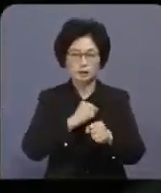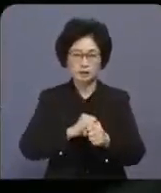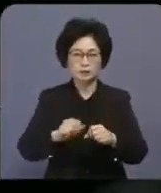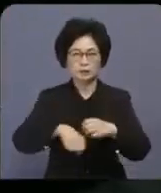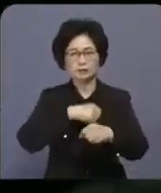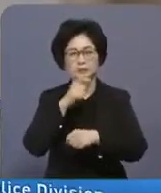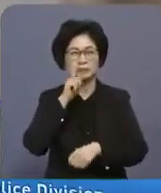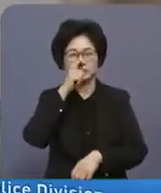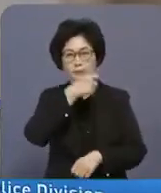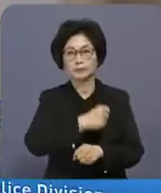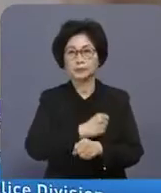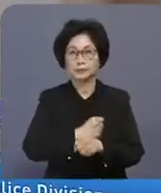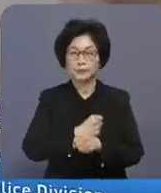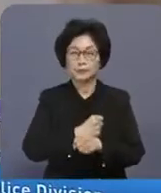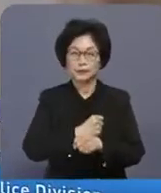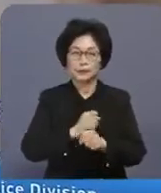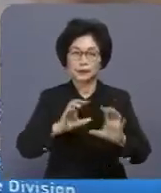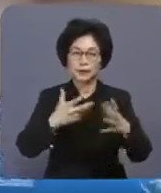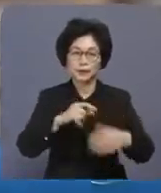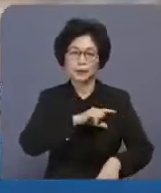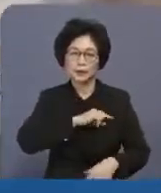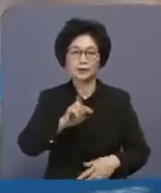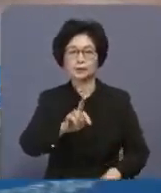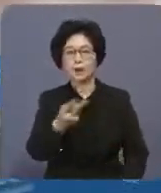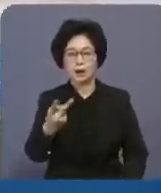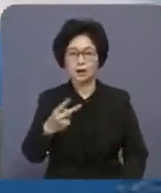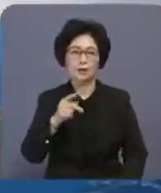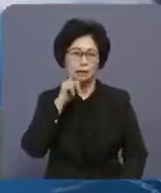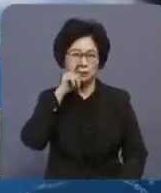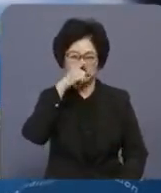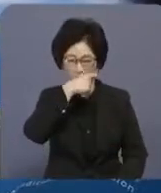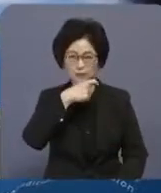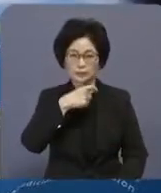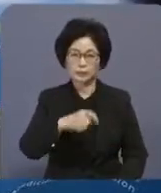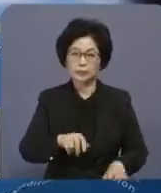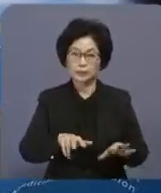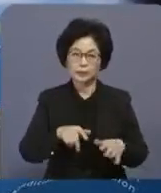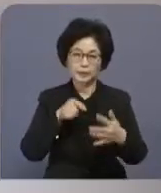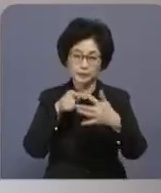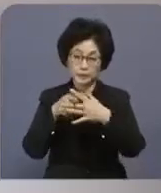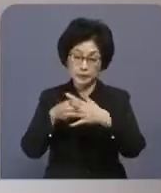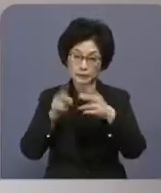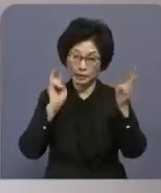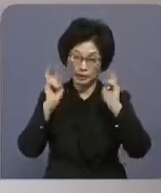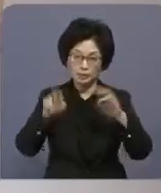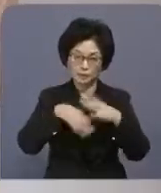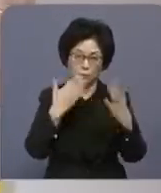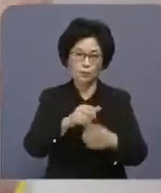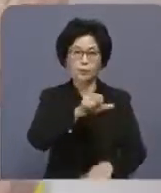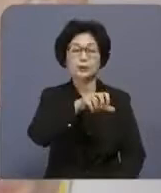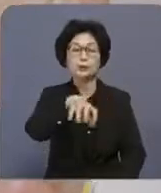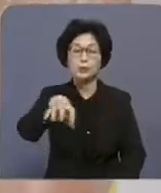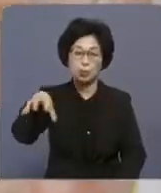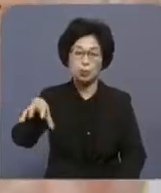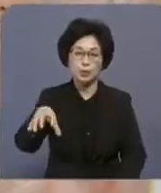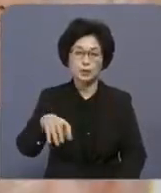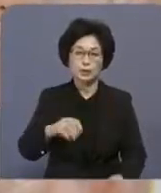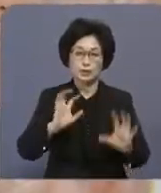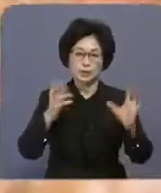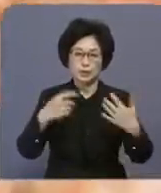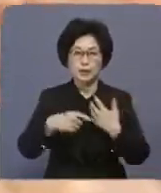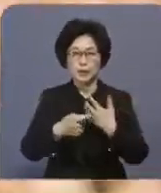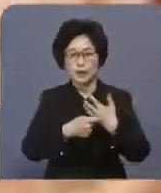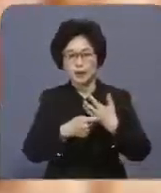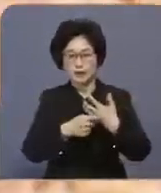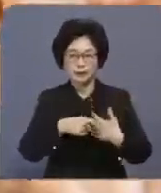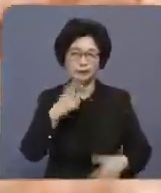겁니다 원산지를 바꿔치기 하거나 위생상태 불량 으로 이번에 적발된 업체는 모두 5곳 원산지를 속여 최대